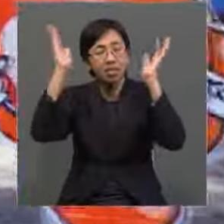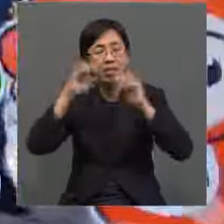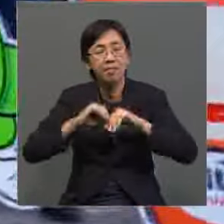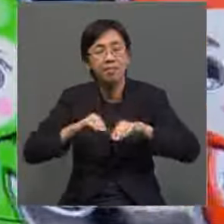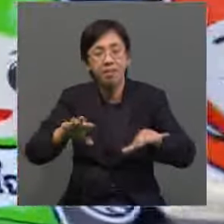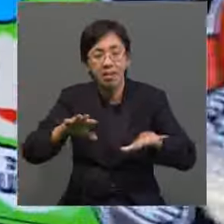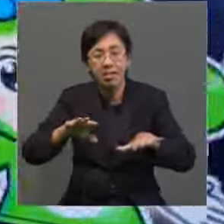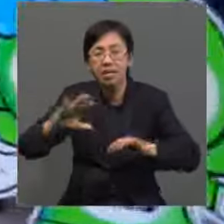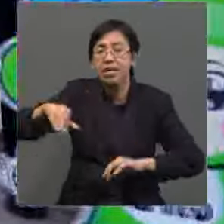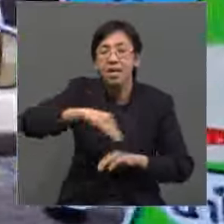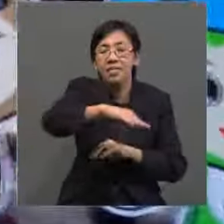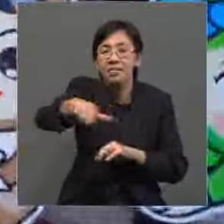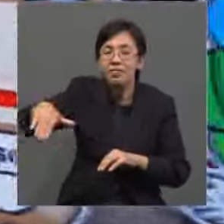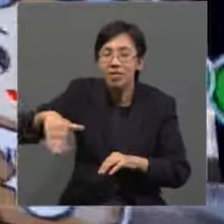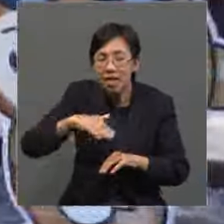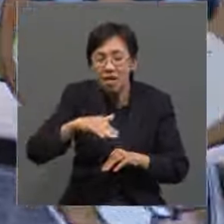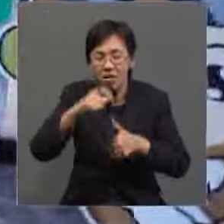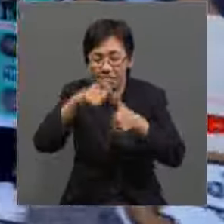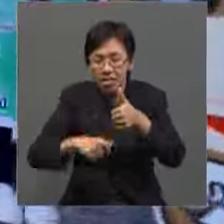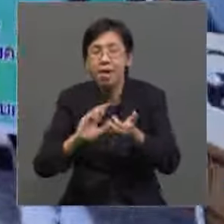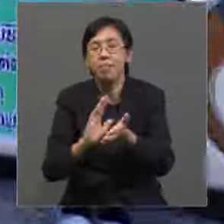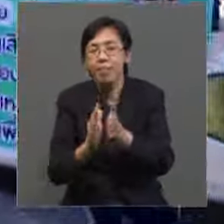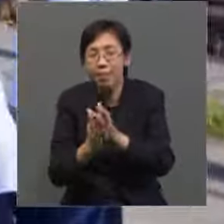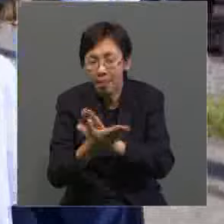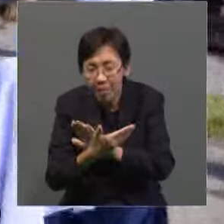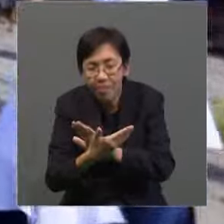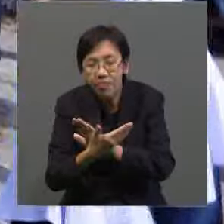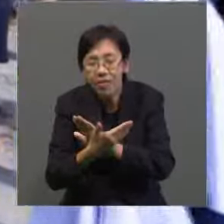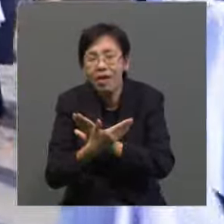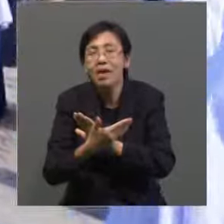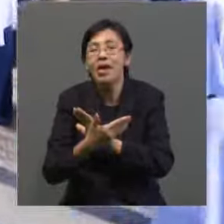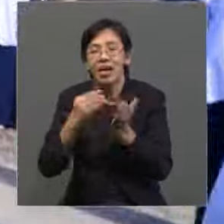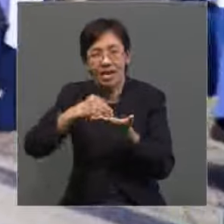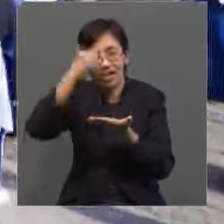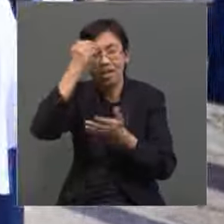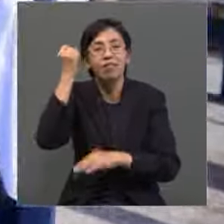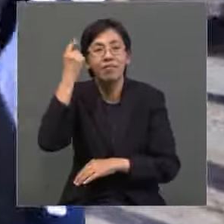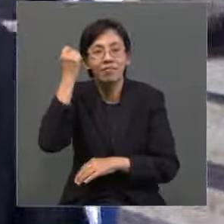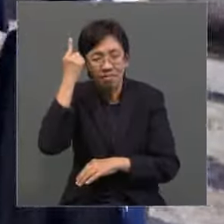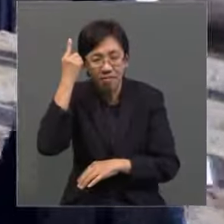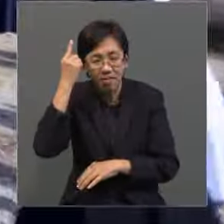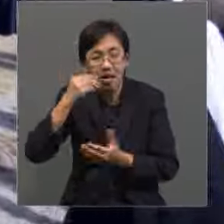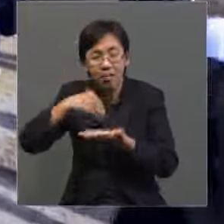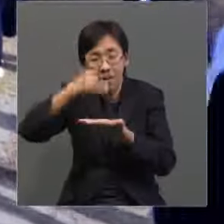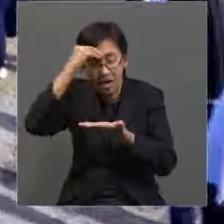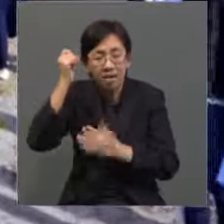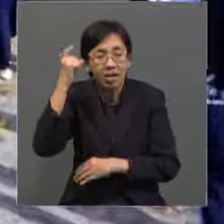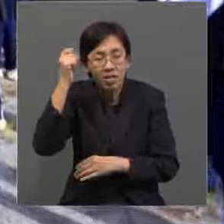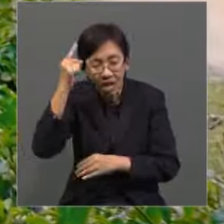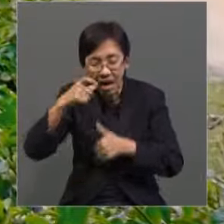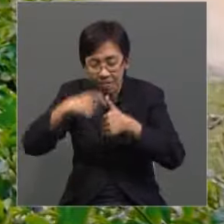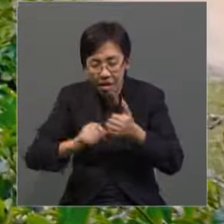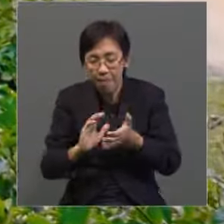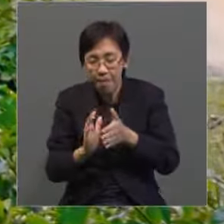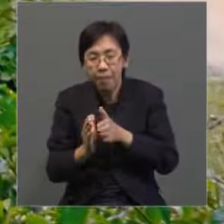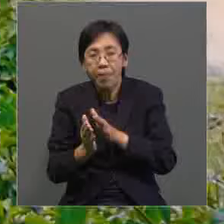จะให้เกิดการเปลี่ยนพฤติกรรมนะครับนักเรียนก็เข้าใจเมื่อเข้าใจก็เกิดการเปลี่ยนพฤติกรรมในสู่ภาคปฏิ